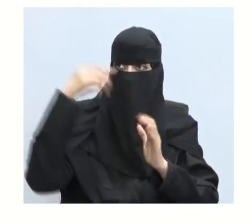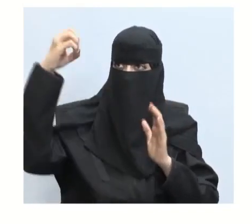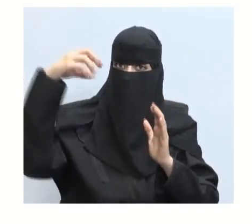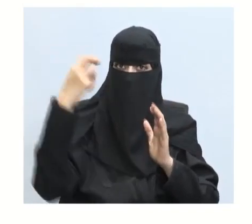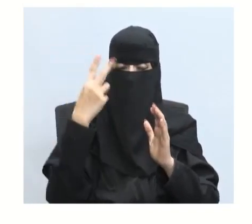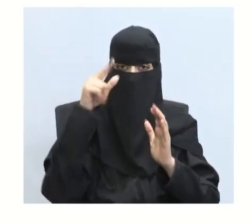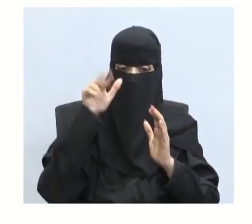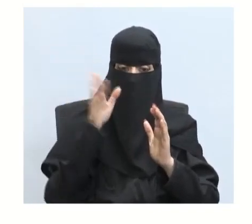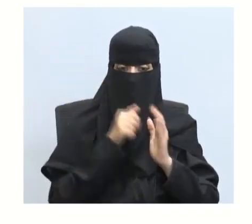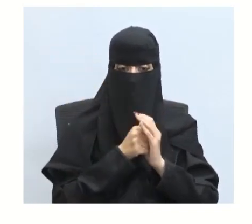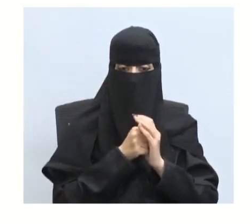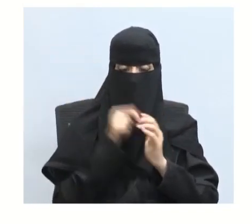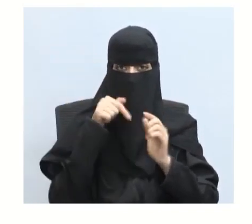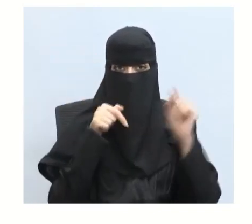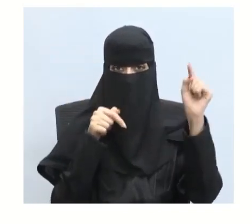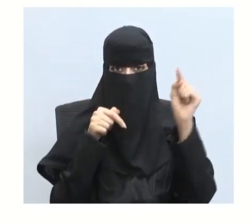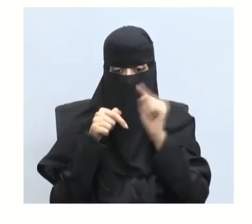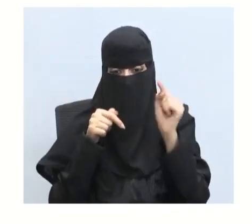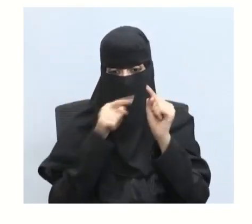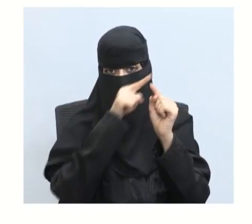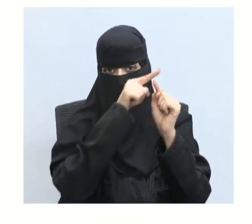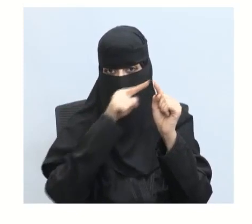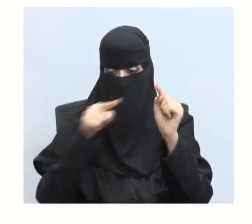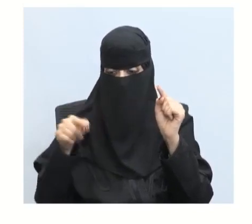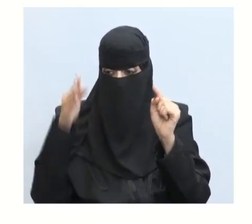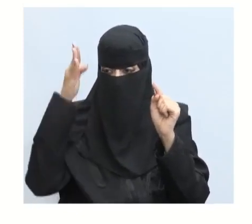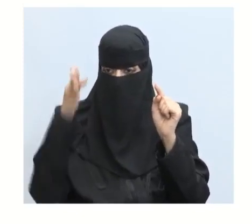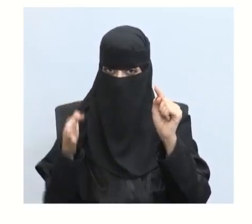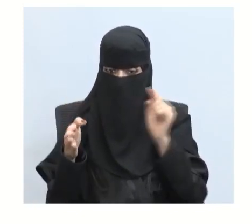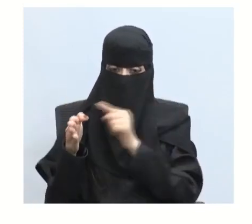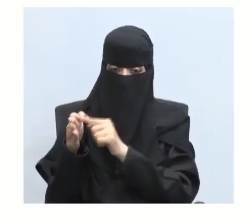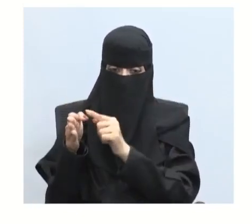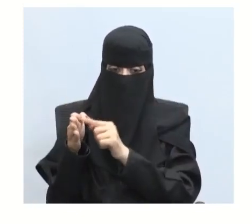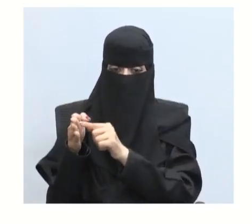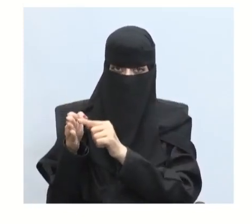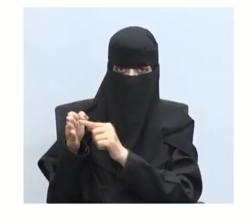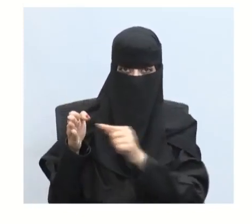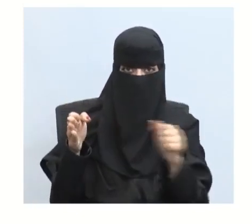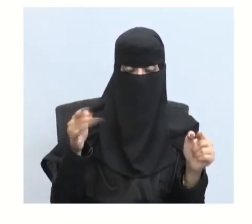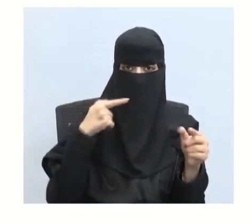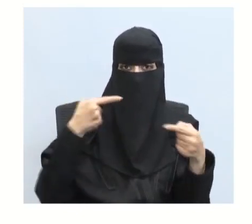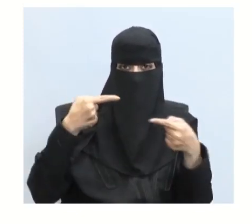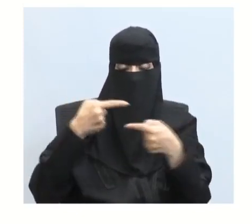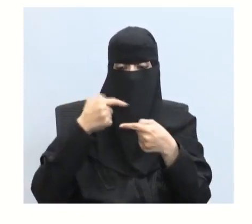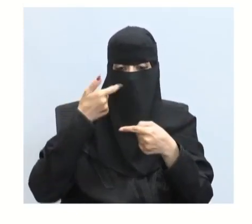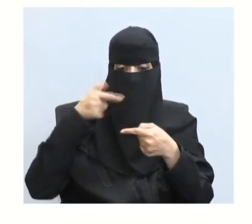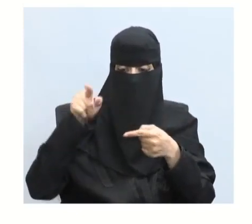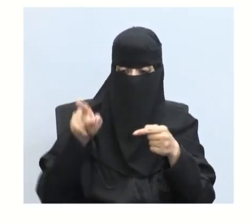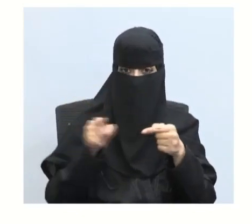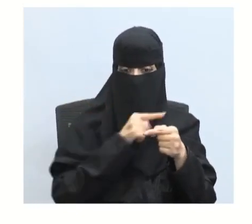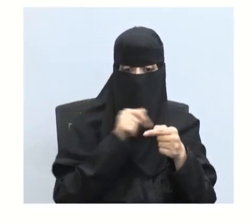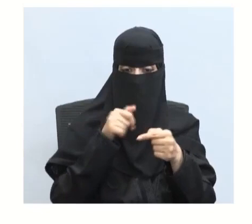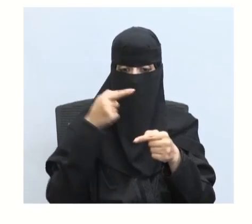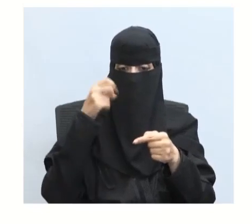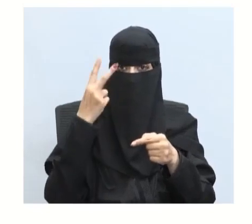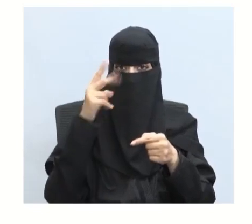عزيزي الطالب يسقط ويصطدم بسطح المراه ماذا يحدث له احسنت اذا يسقط مارا في